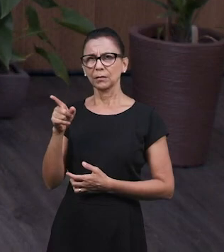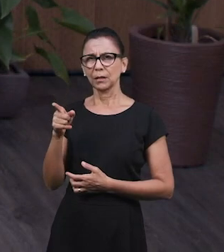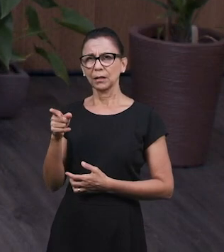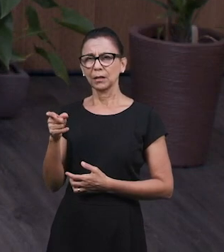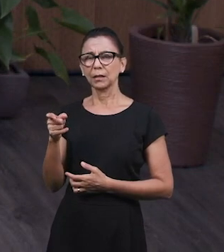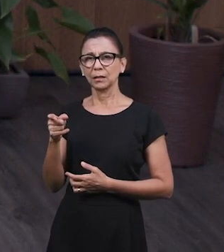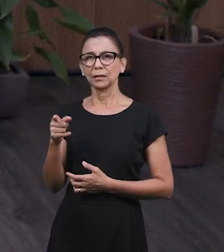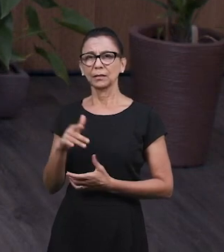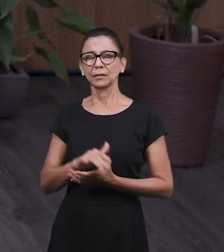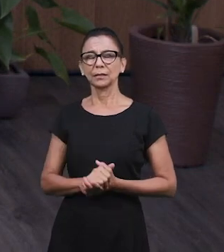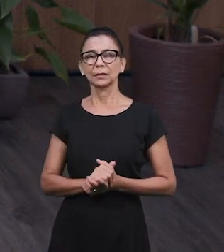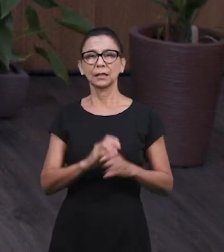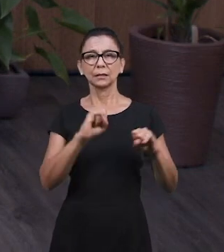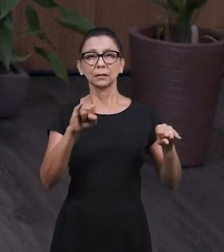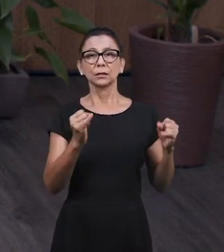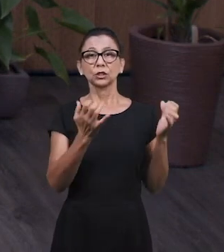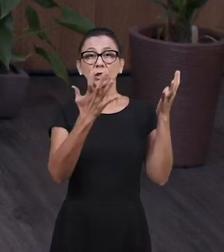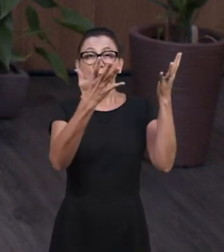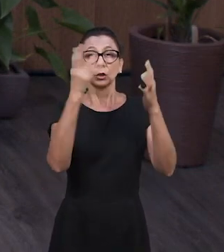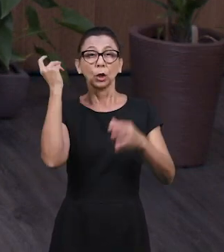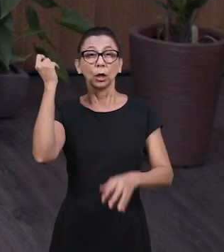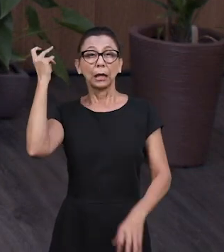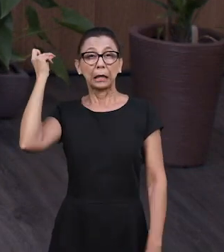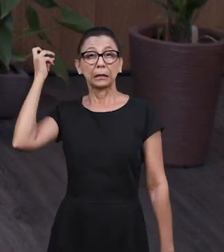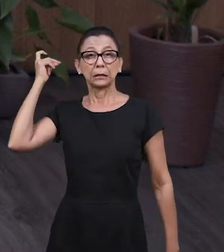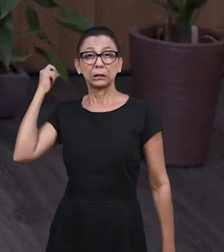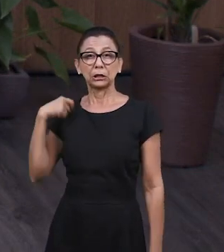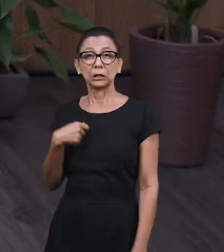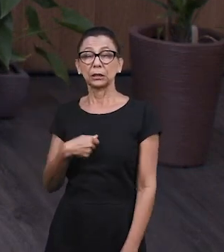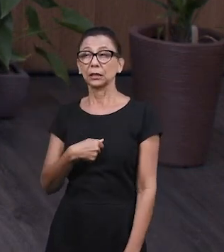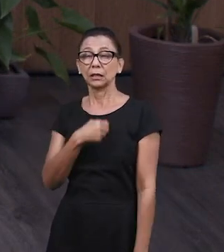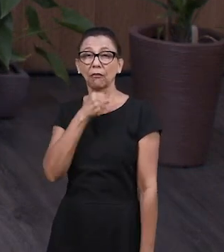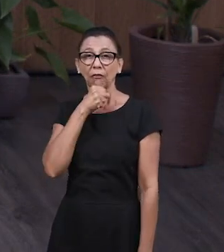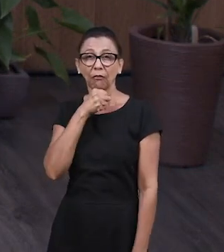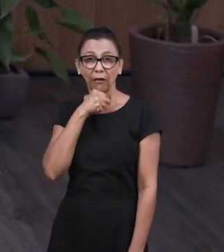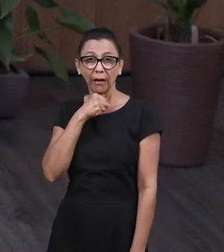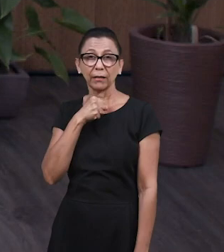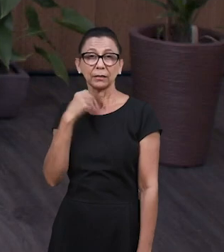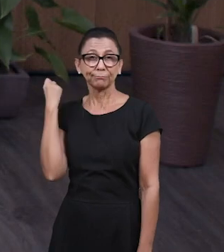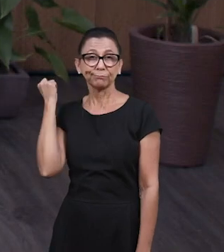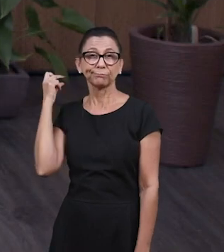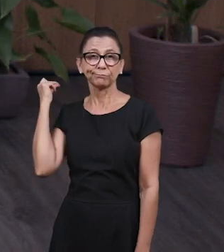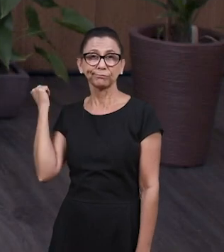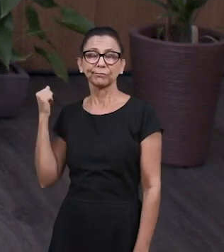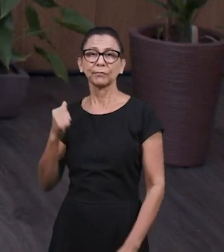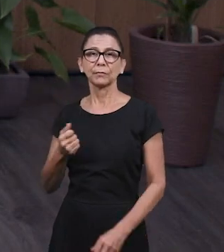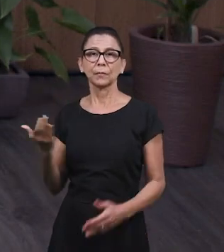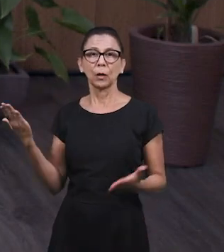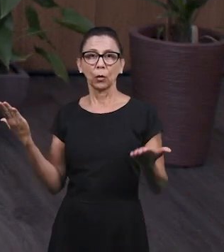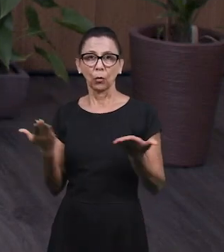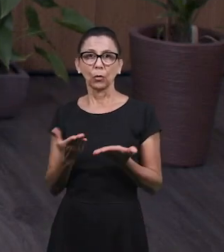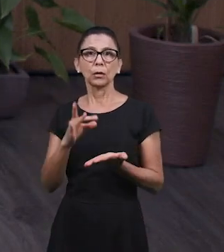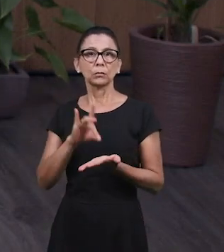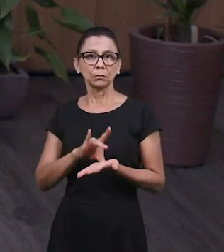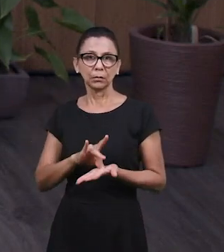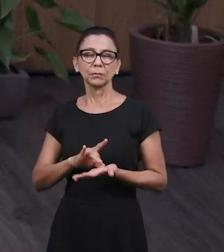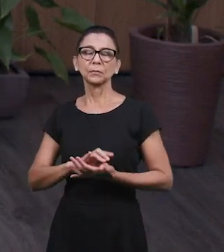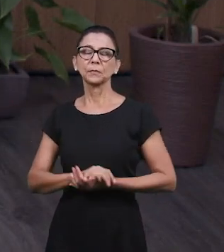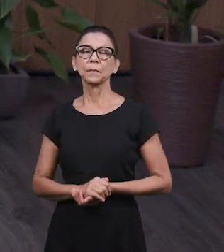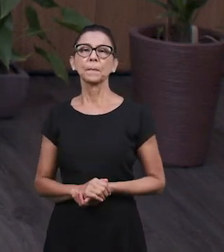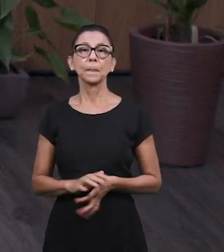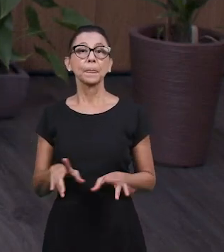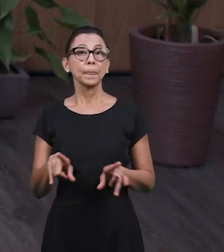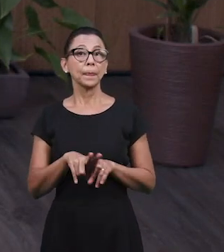Jéricho. Ces ruines se trouvent dans cette région par rapport à Jéricho. En revenant maintenant